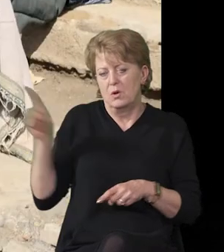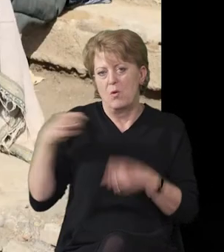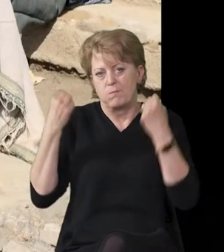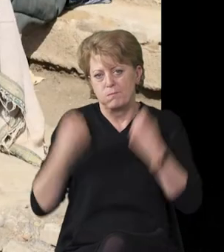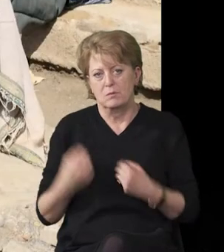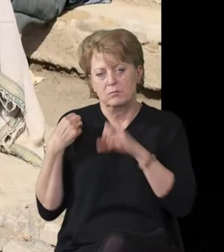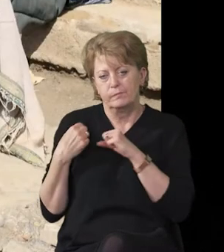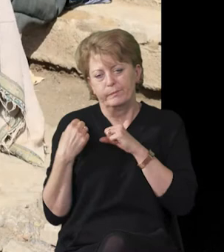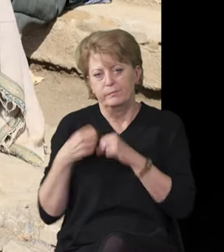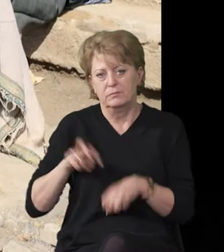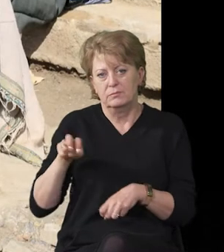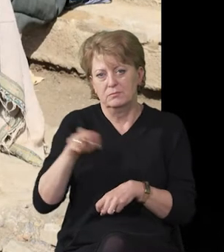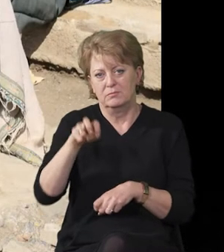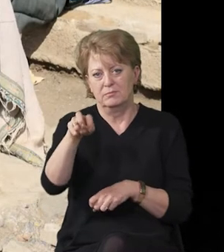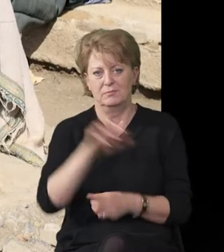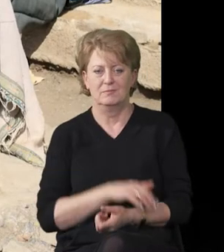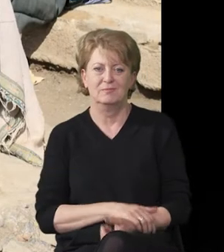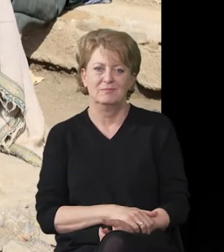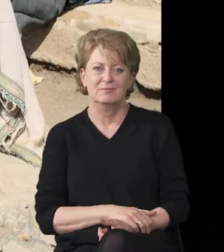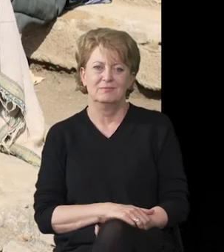miejscach. Niedaleko